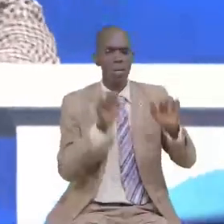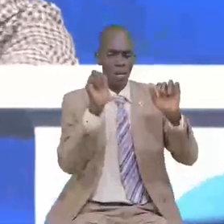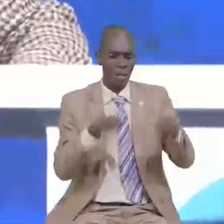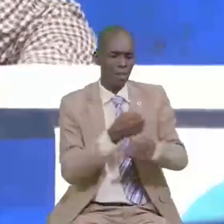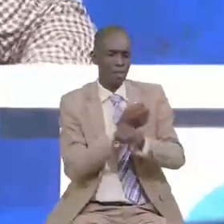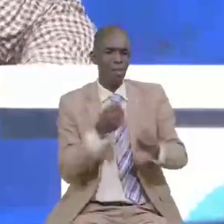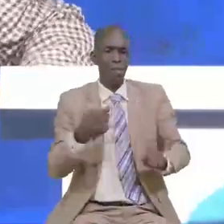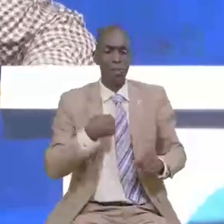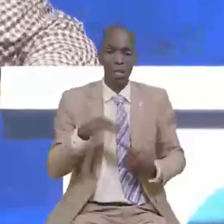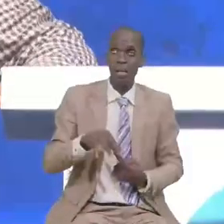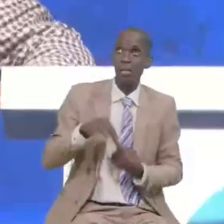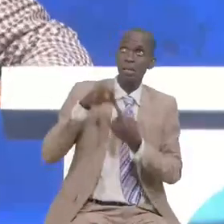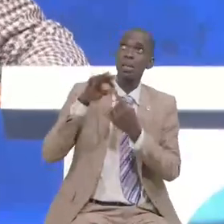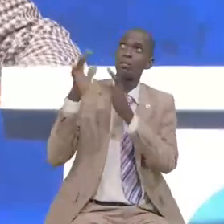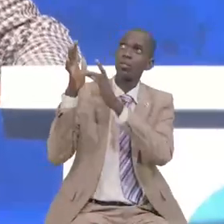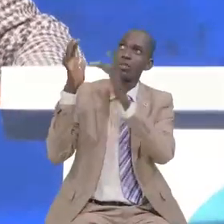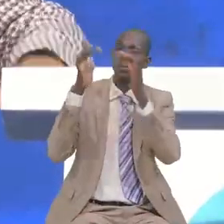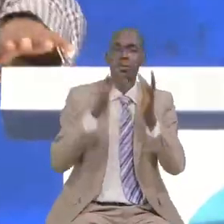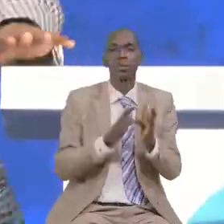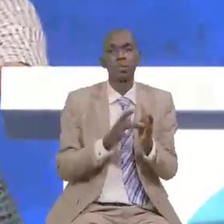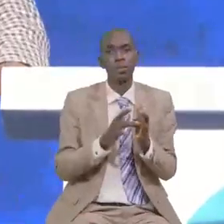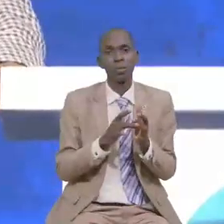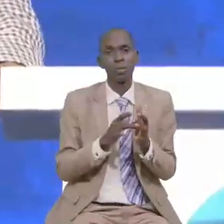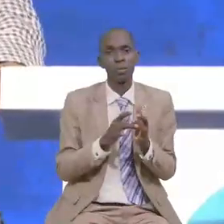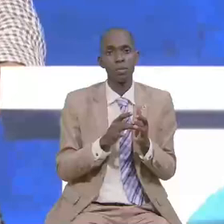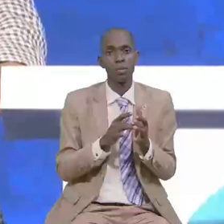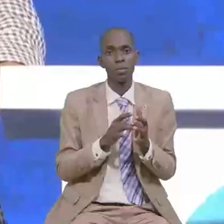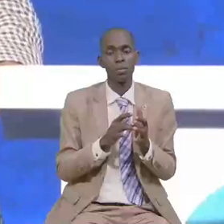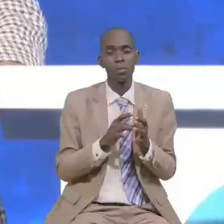me sauver, excepté Jésus.